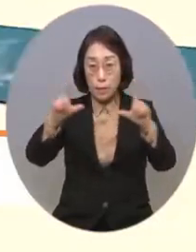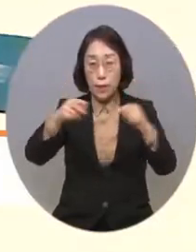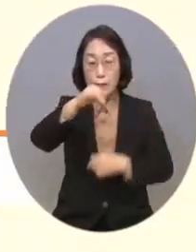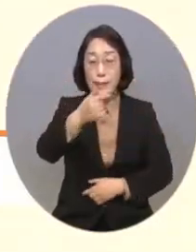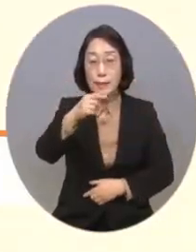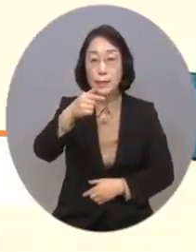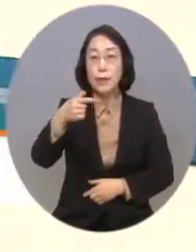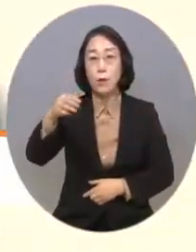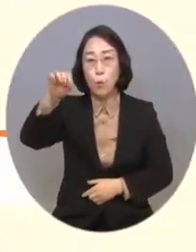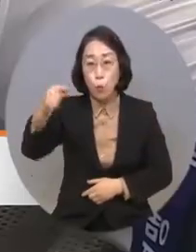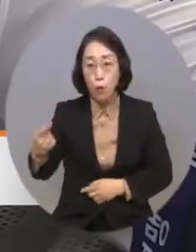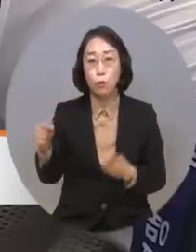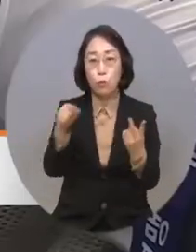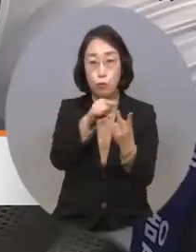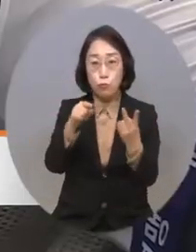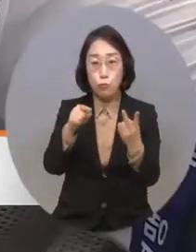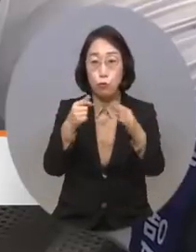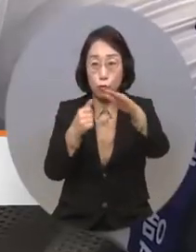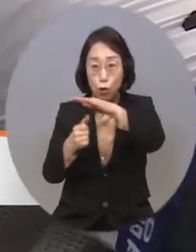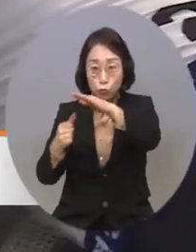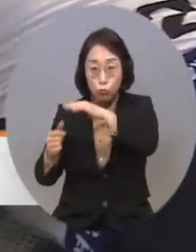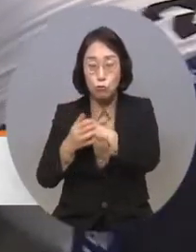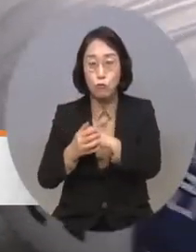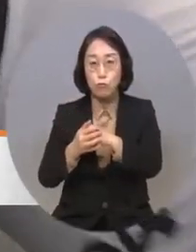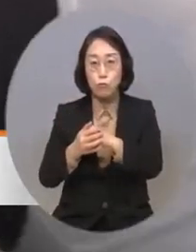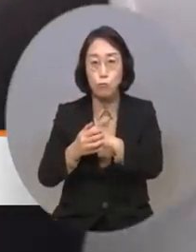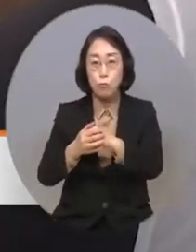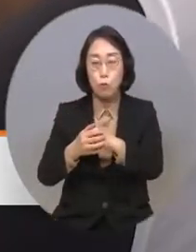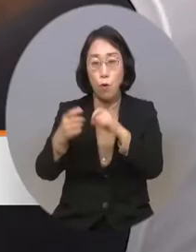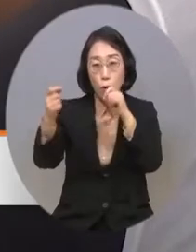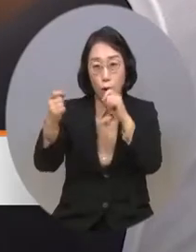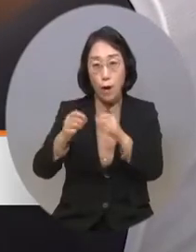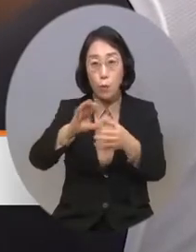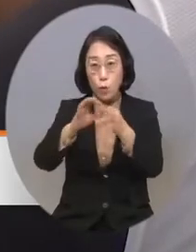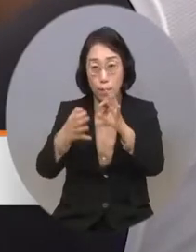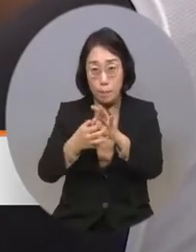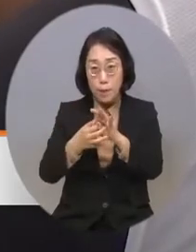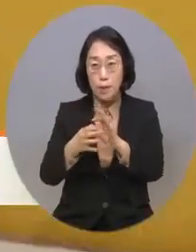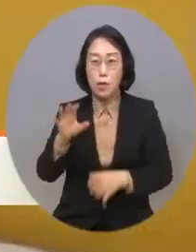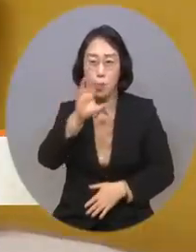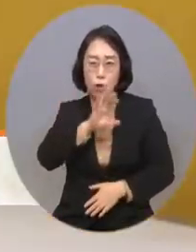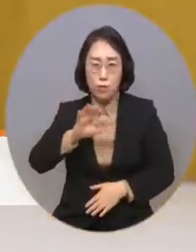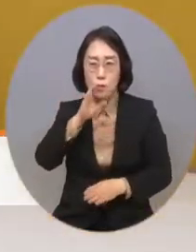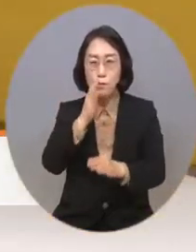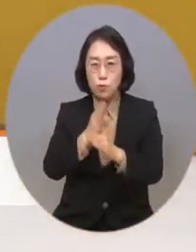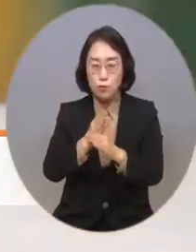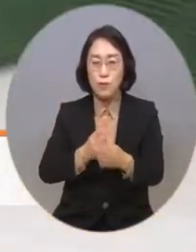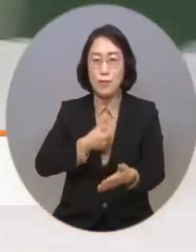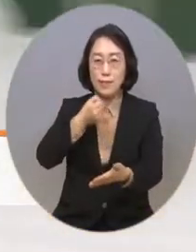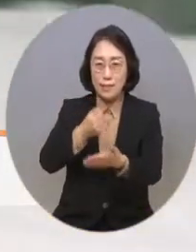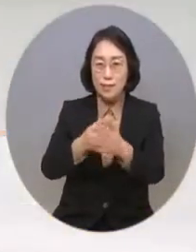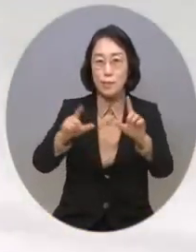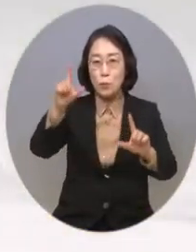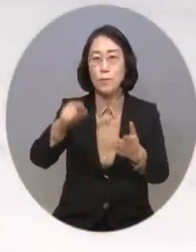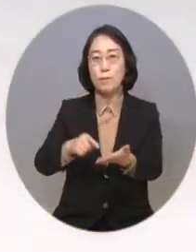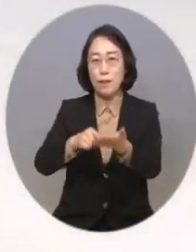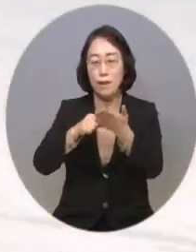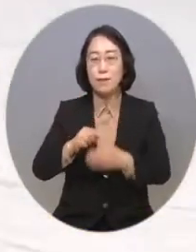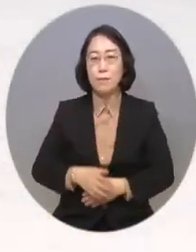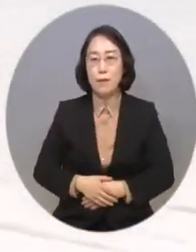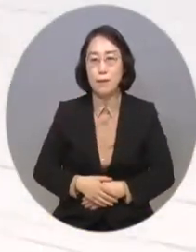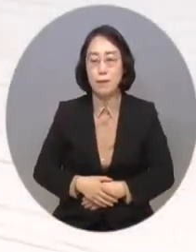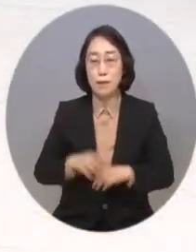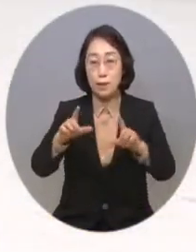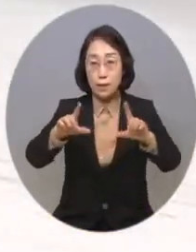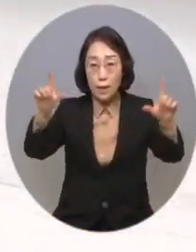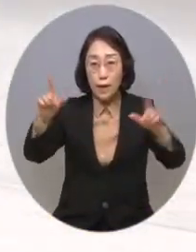선수와 원유민 선수는 베이징 동계패럴림픽을 앞두고 최고의 기량을 선보이겠다는 의지를 드러냈습니다.